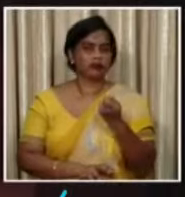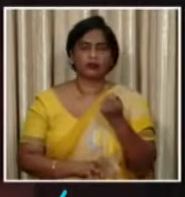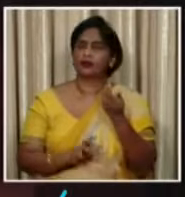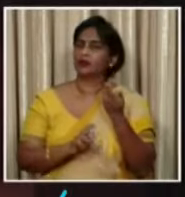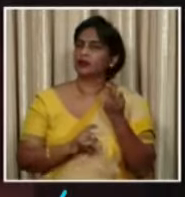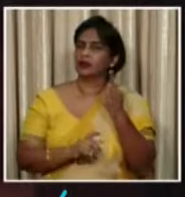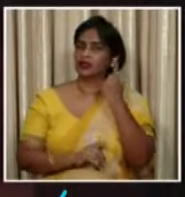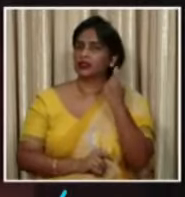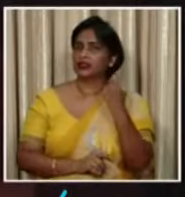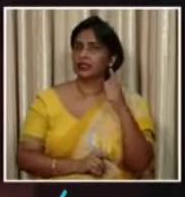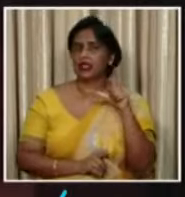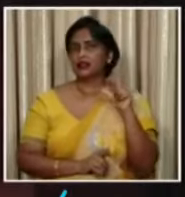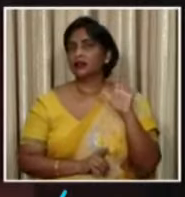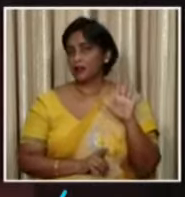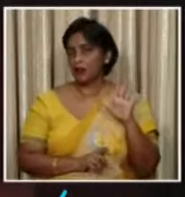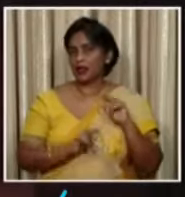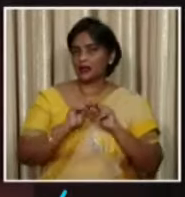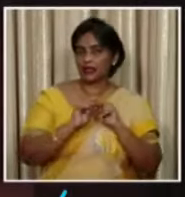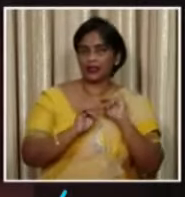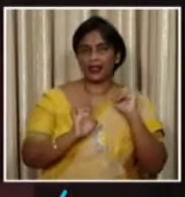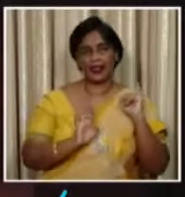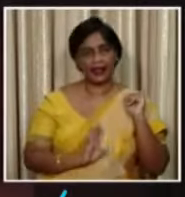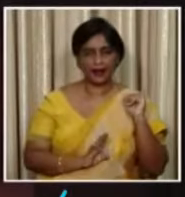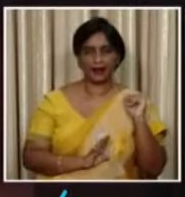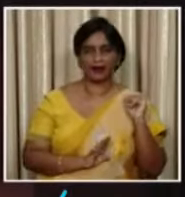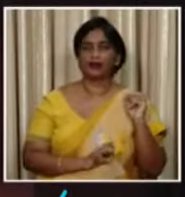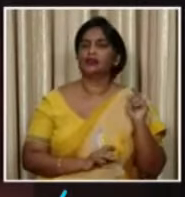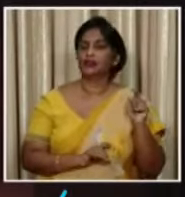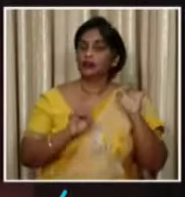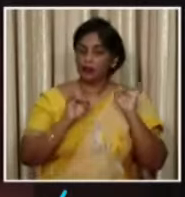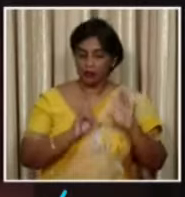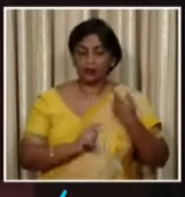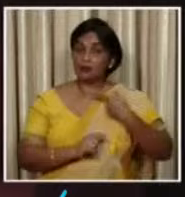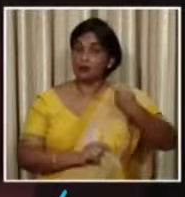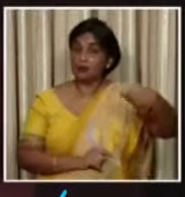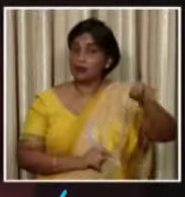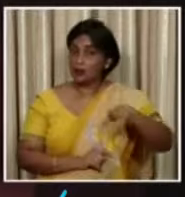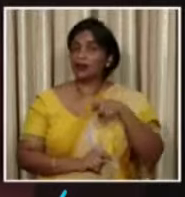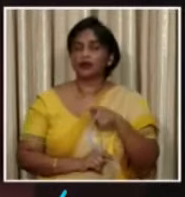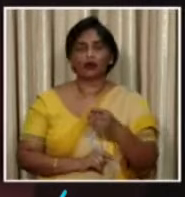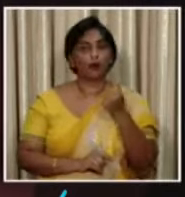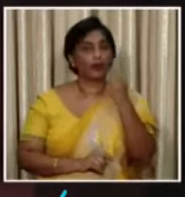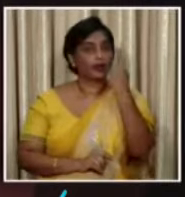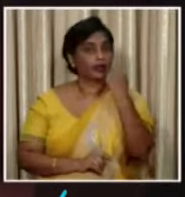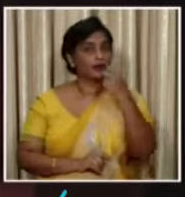රුපියල් 175,760කට. හැබැයි මිලදීගෙන තිබෙන්නේ රුපියල්